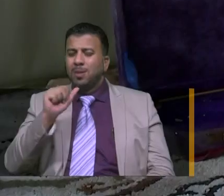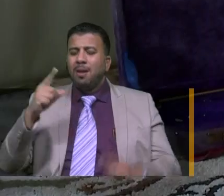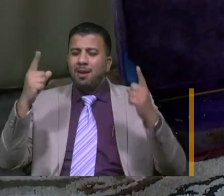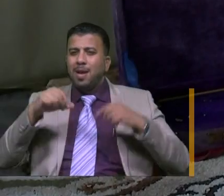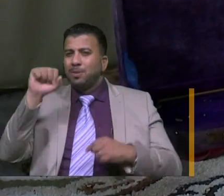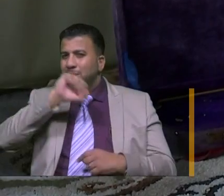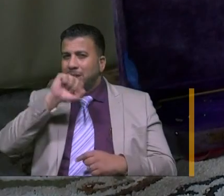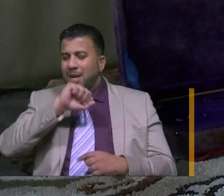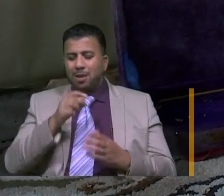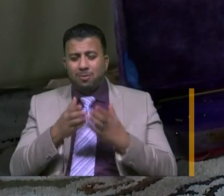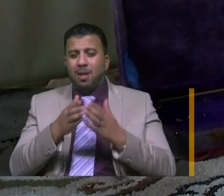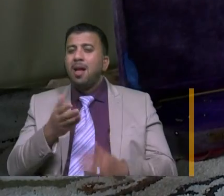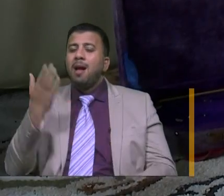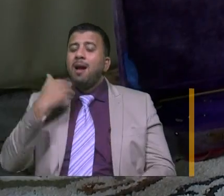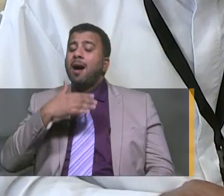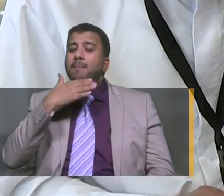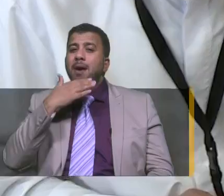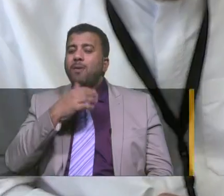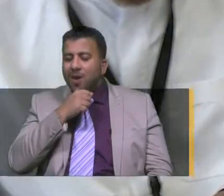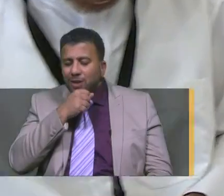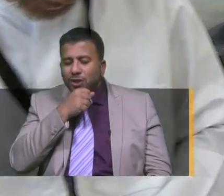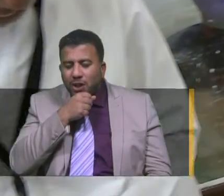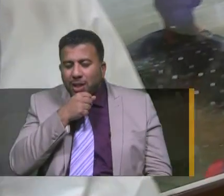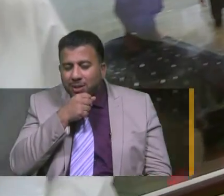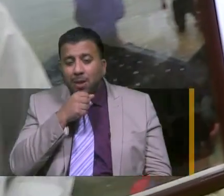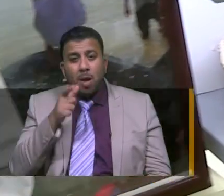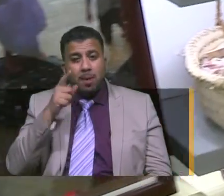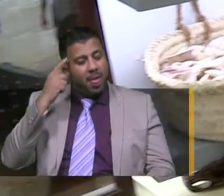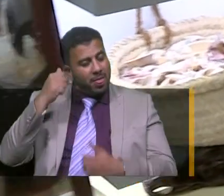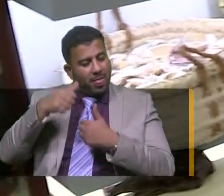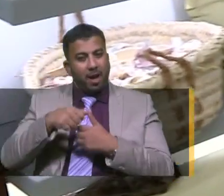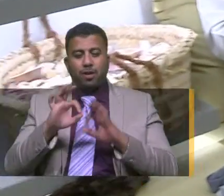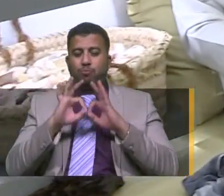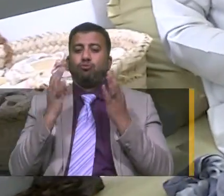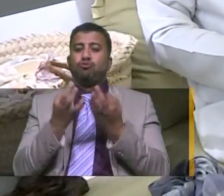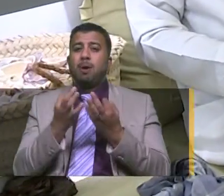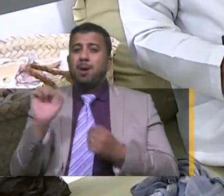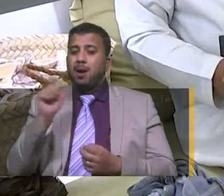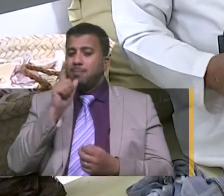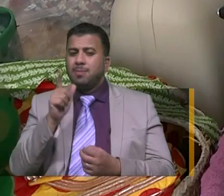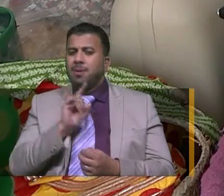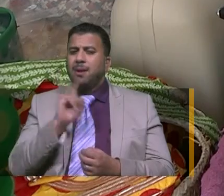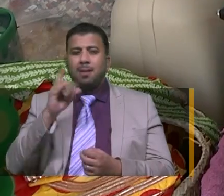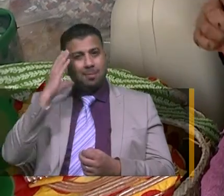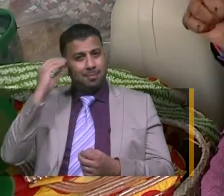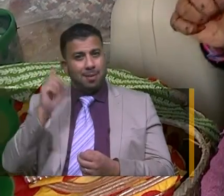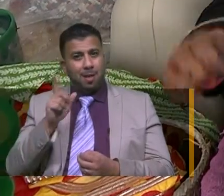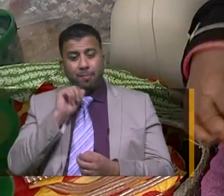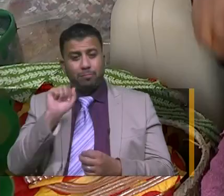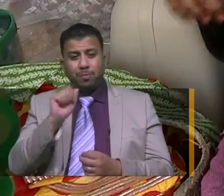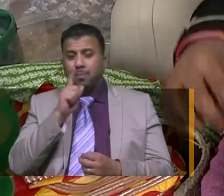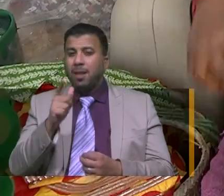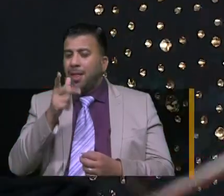جاء تقديراً للآباء والأجداد باعتبارهم ذاكرة المجتمع الذي لا ينضب،